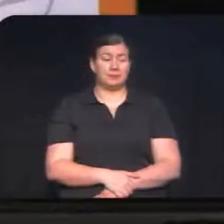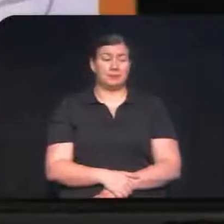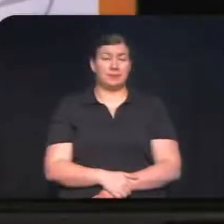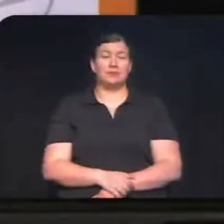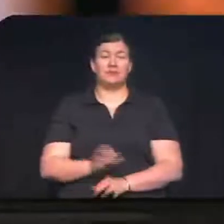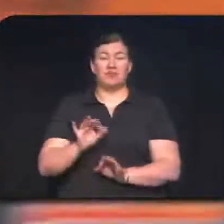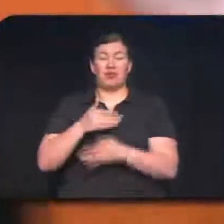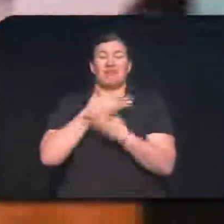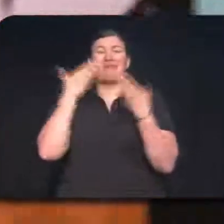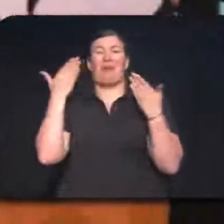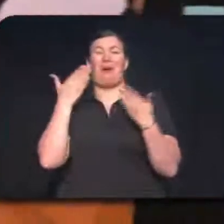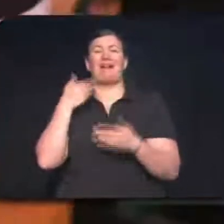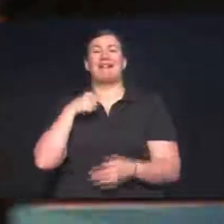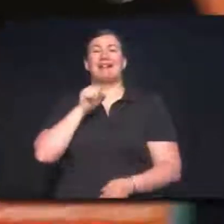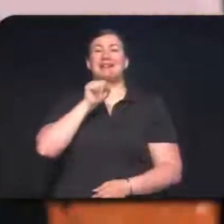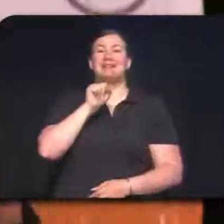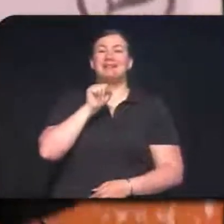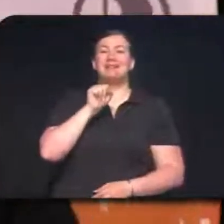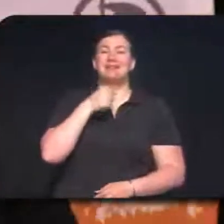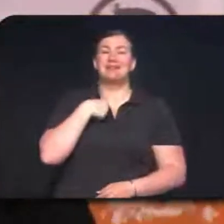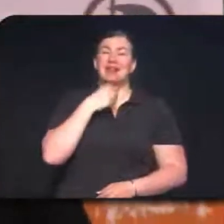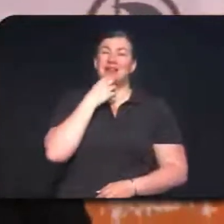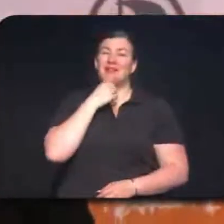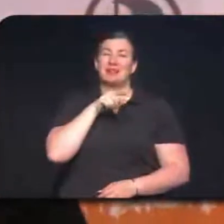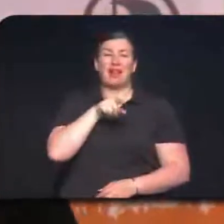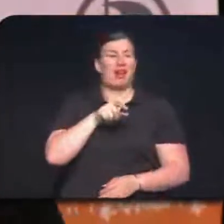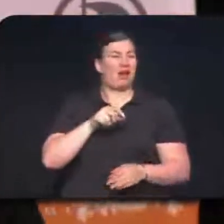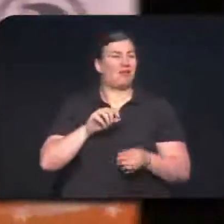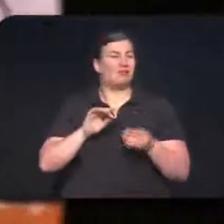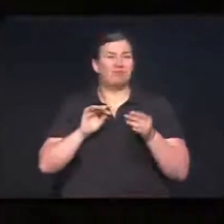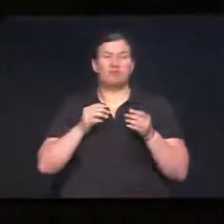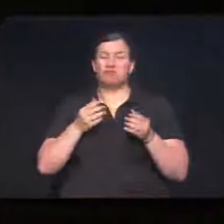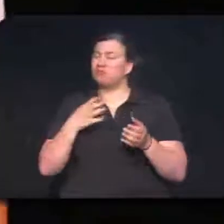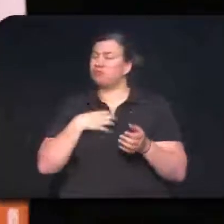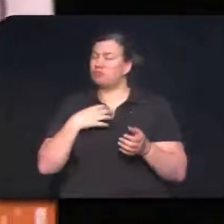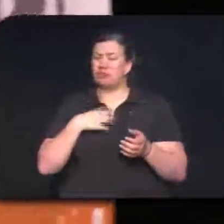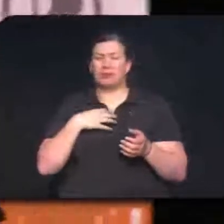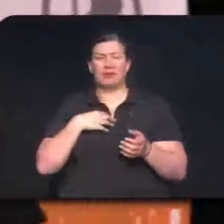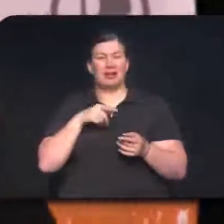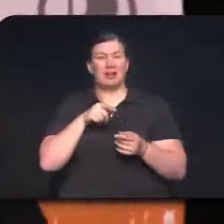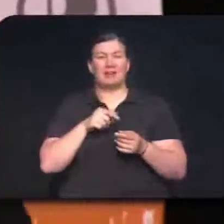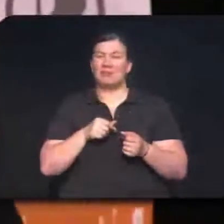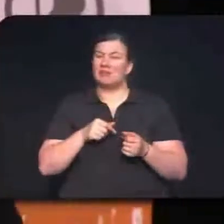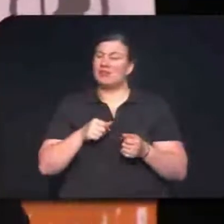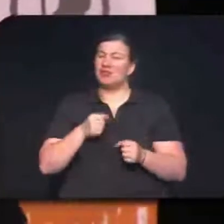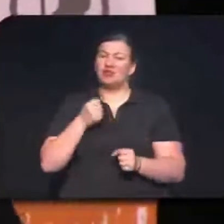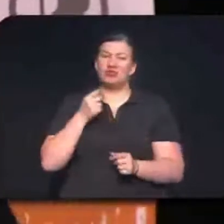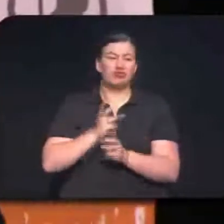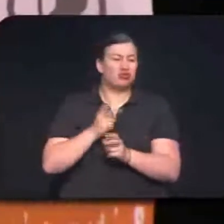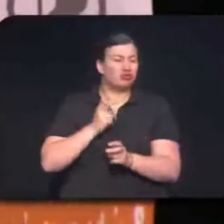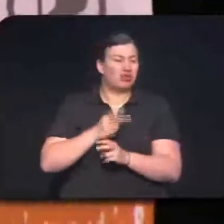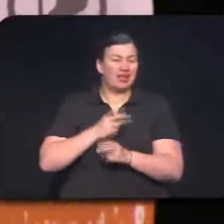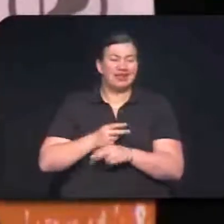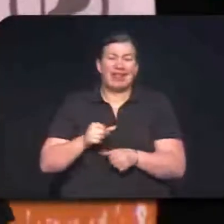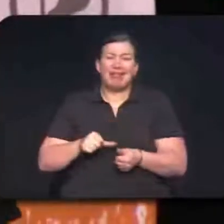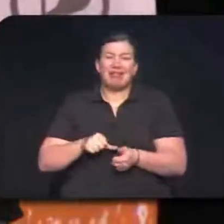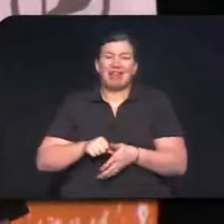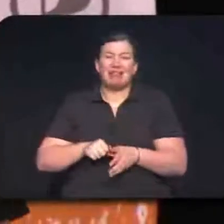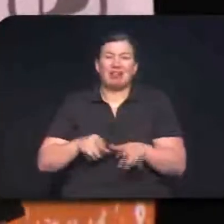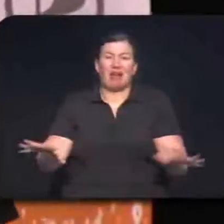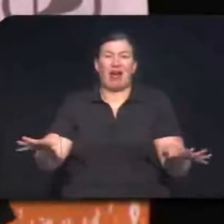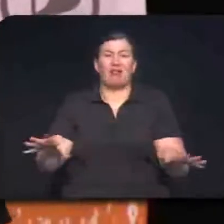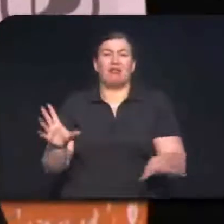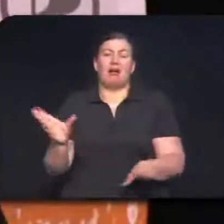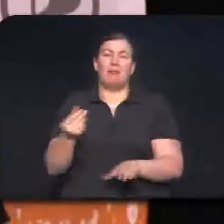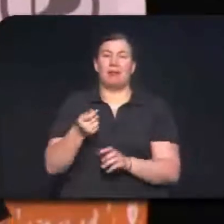ja guten Morgen also ich habe Riesenprobleme euch das System die ständige die zentrale Mitgliederversammlung in einer Minute vorstellen ich hatte mich